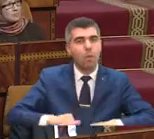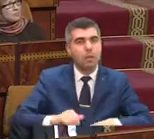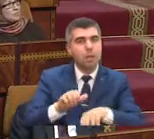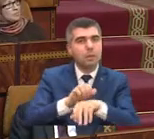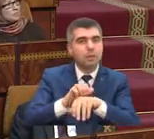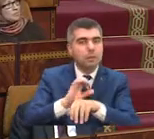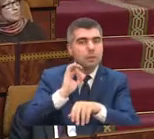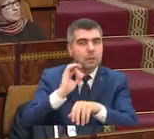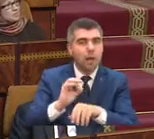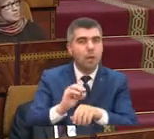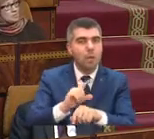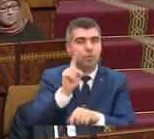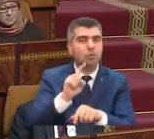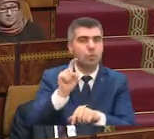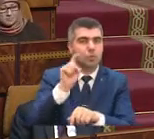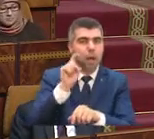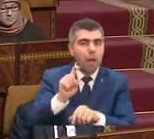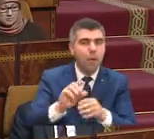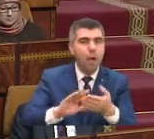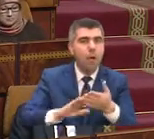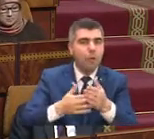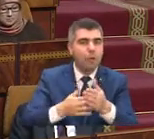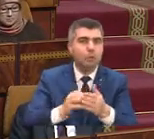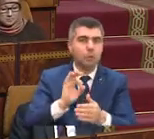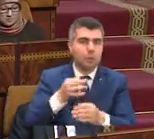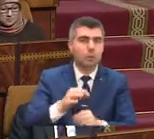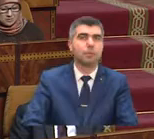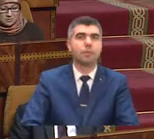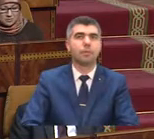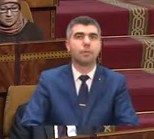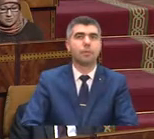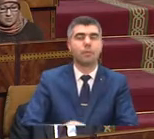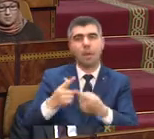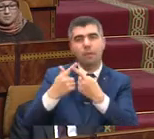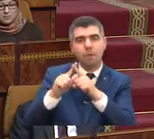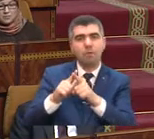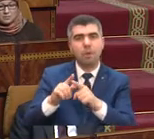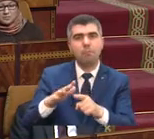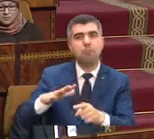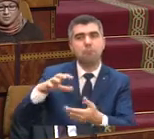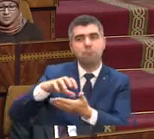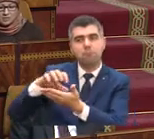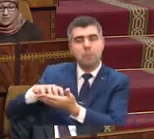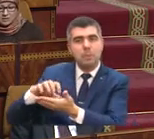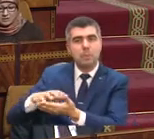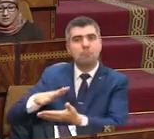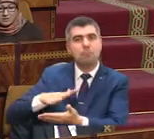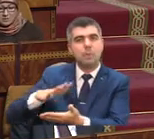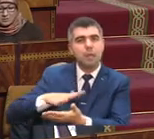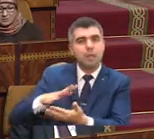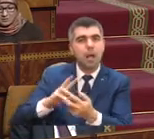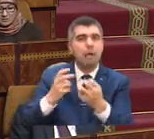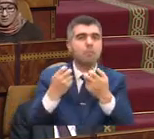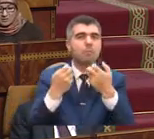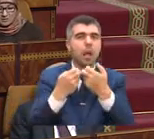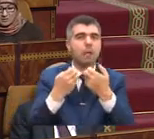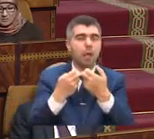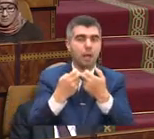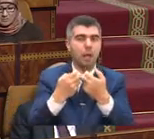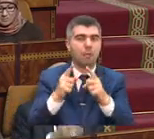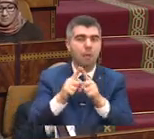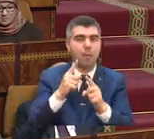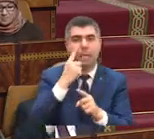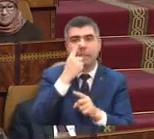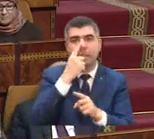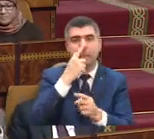أجل تحرير الملك العمومي. على مختلف المدن المغربية، نذكر على سبيل المثال مدينة تطوان